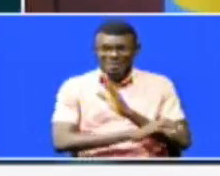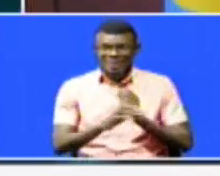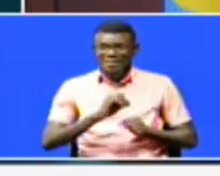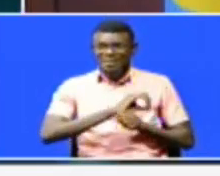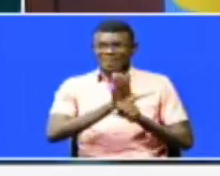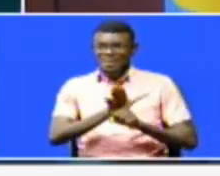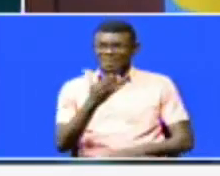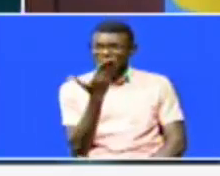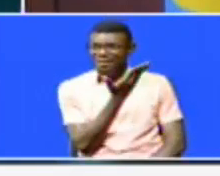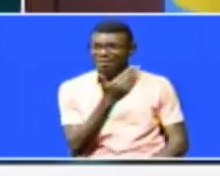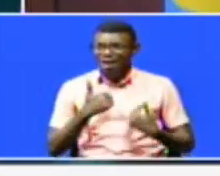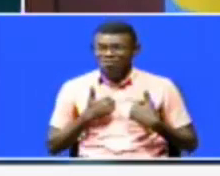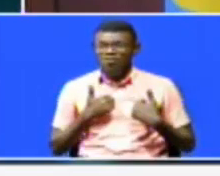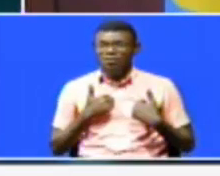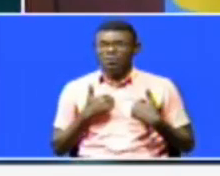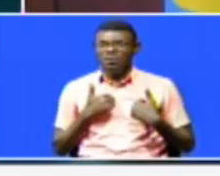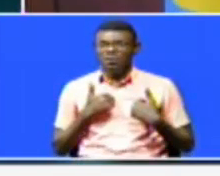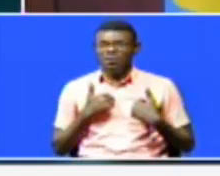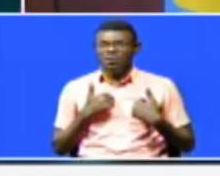corona. Eza tunawasihi